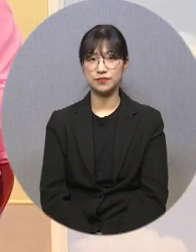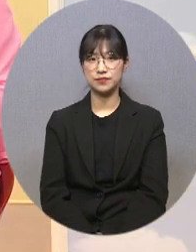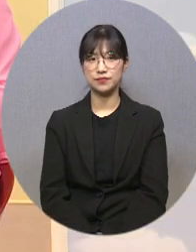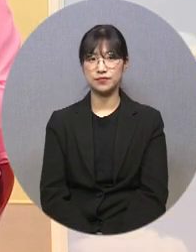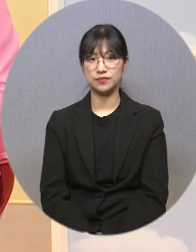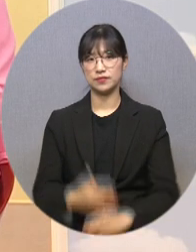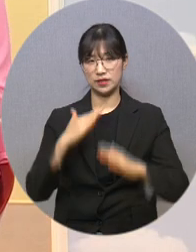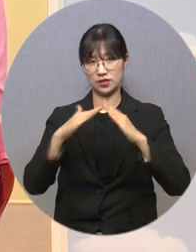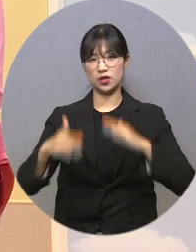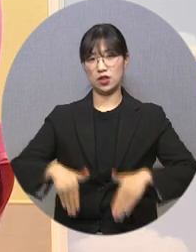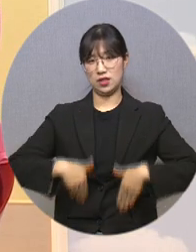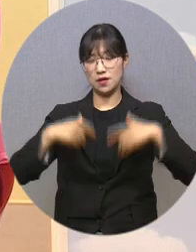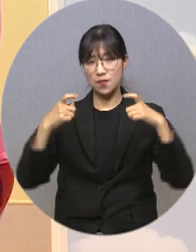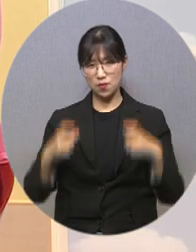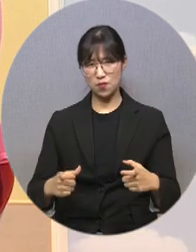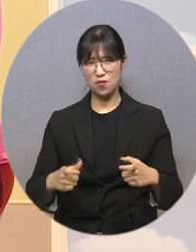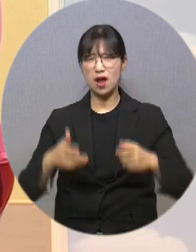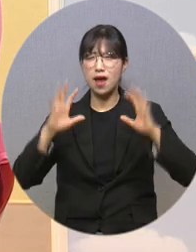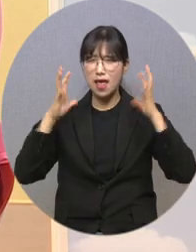전남도가